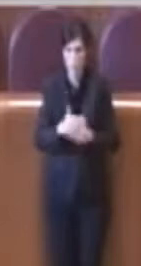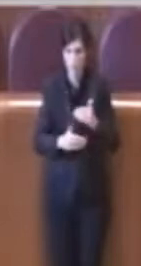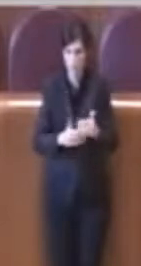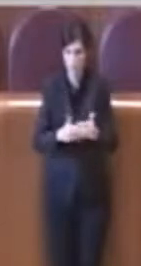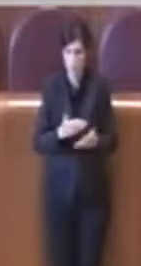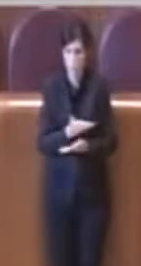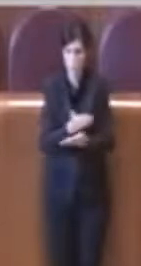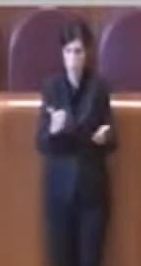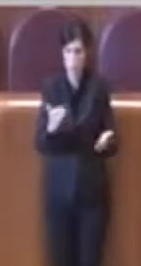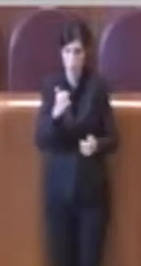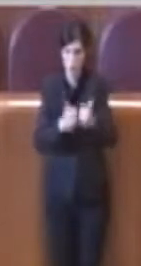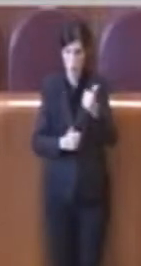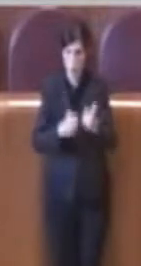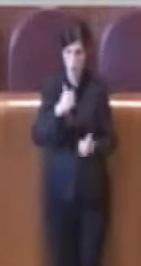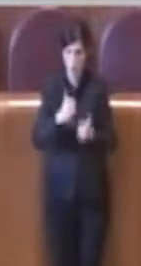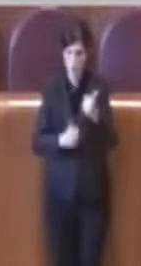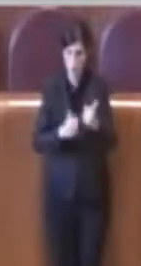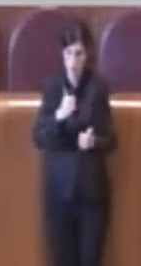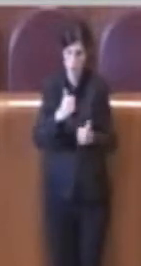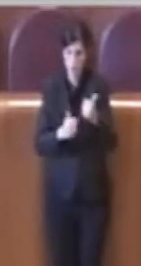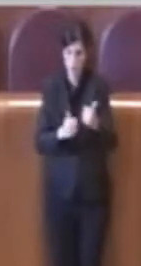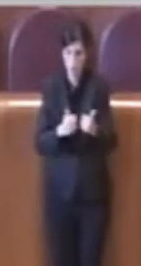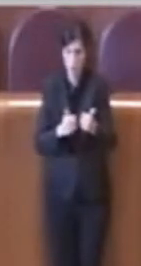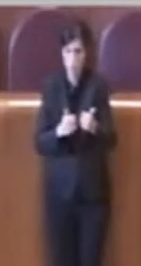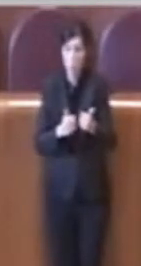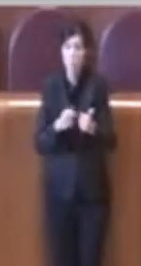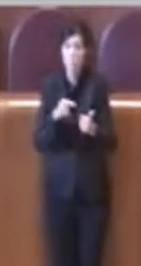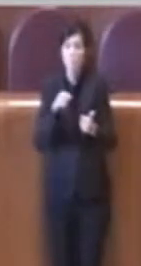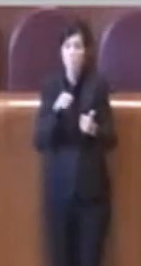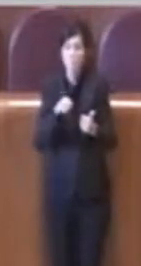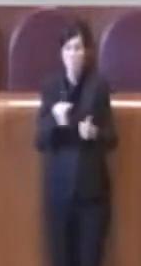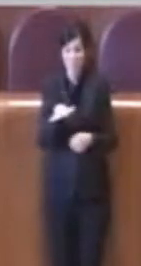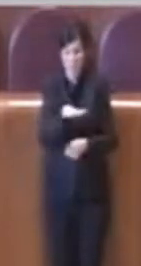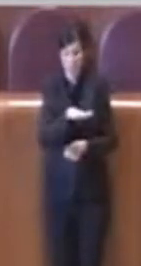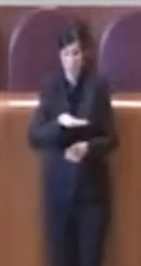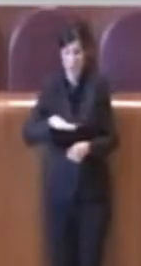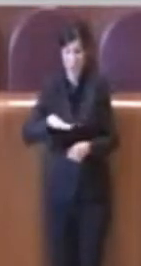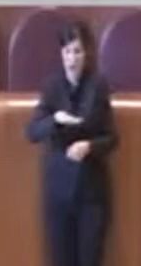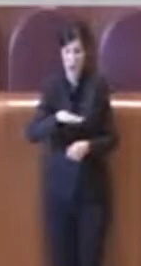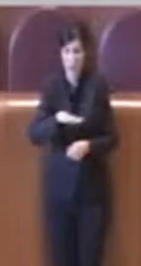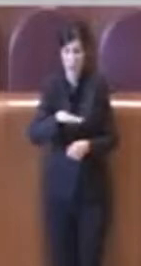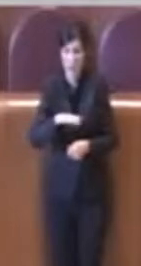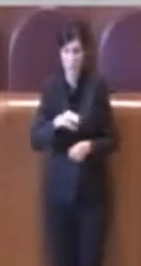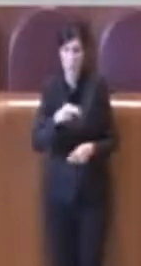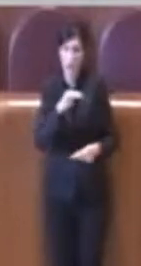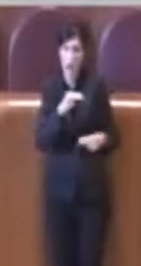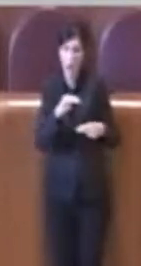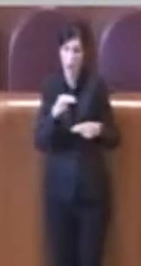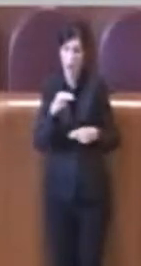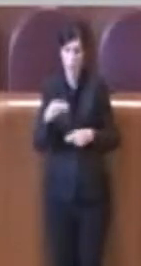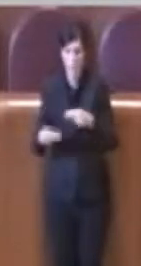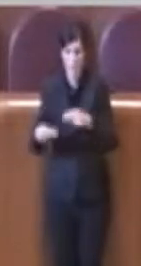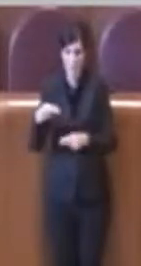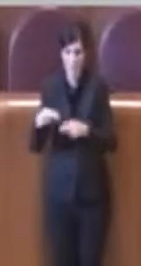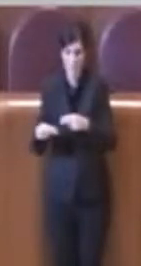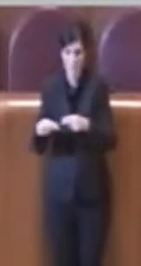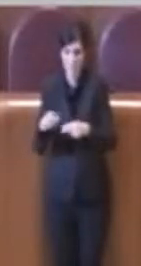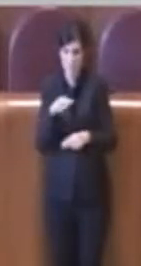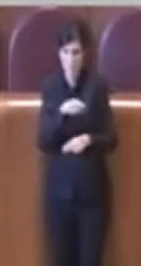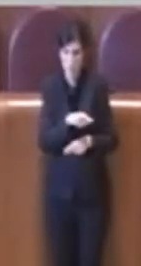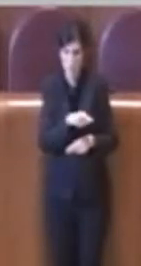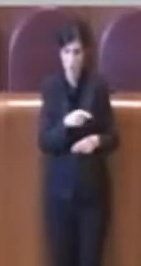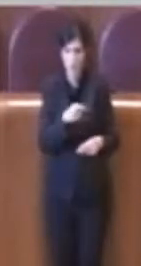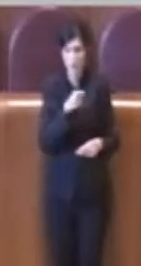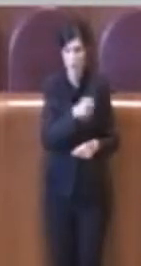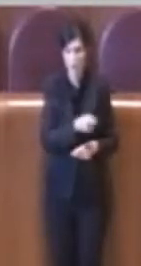concorsuale sia sul sulle aree che saranno cedute all'amministrazione da cassa depositi e prestiti